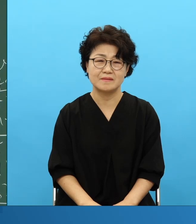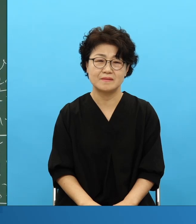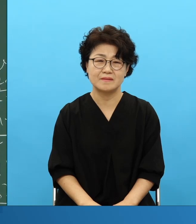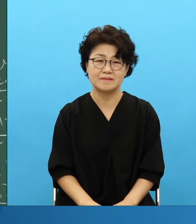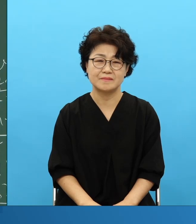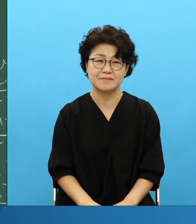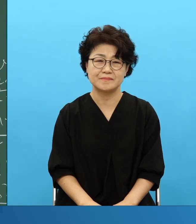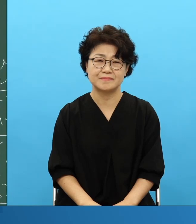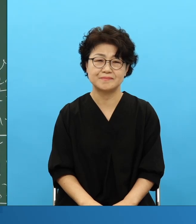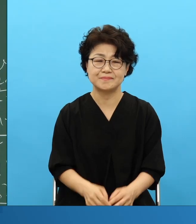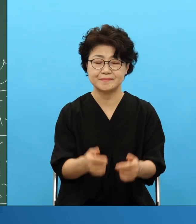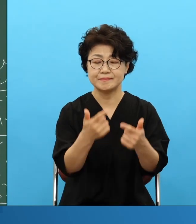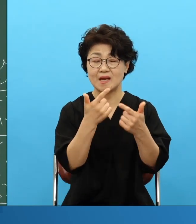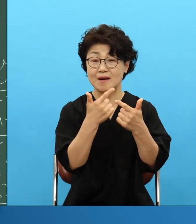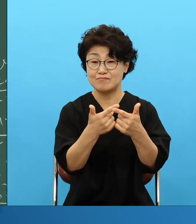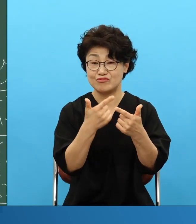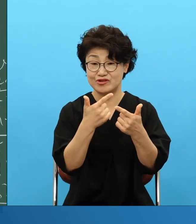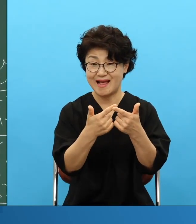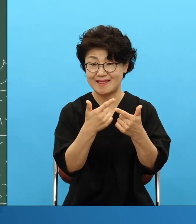부산중앙교회 있을 때